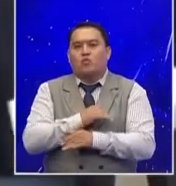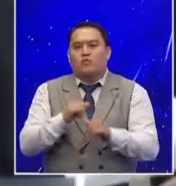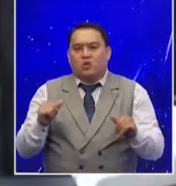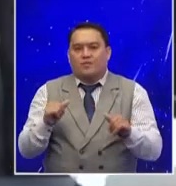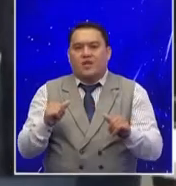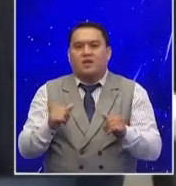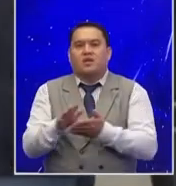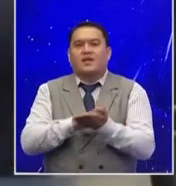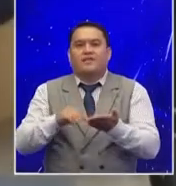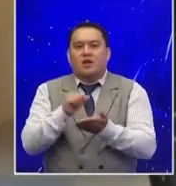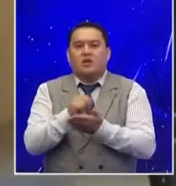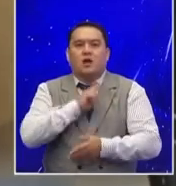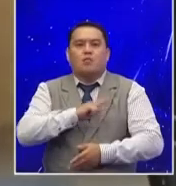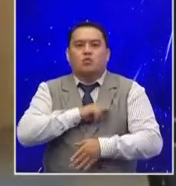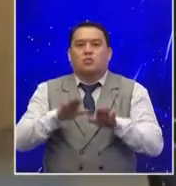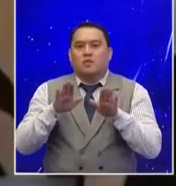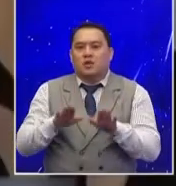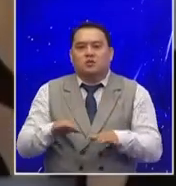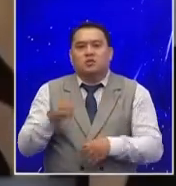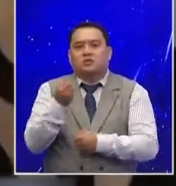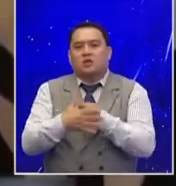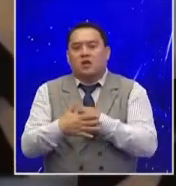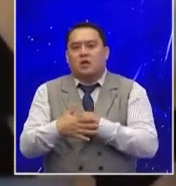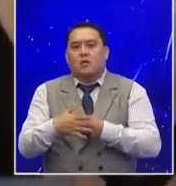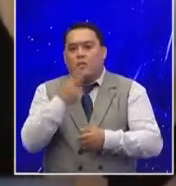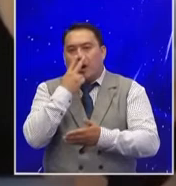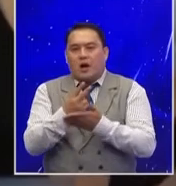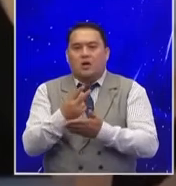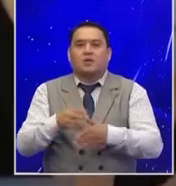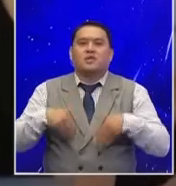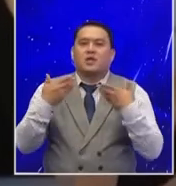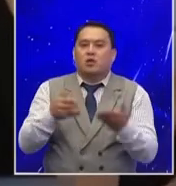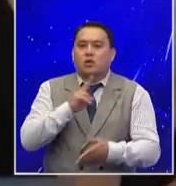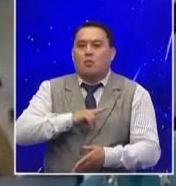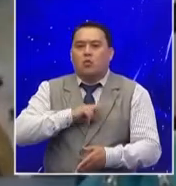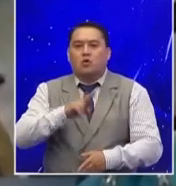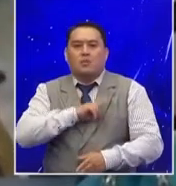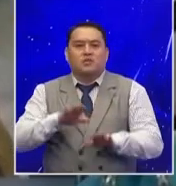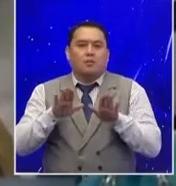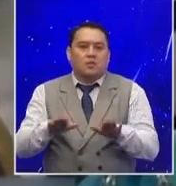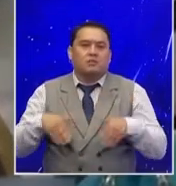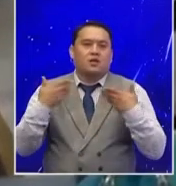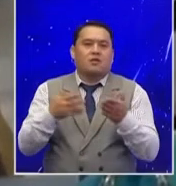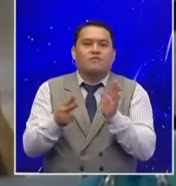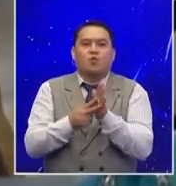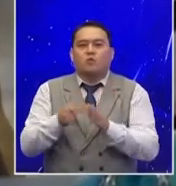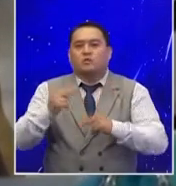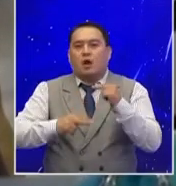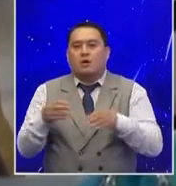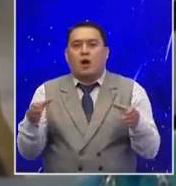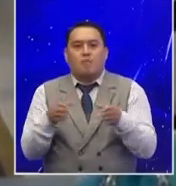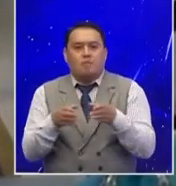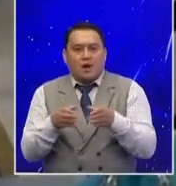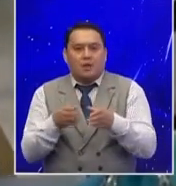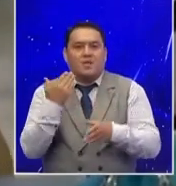уровне. Для ликвидации дефицита рабочих в областном центре провели ярмарку вакансий, где рабочие места предлагали 8 строительных